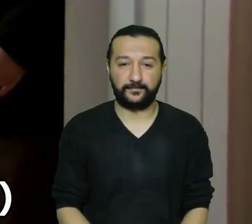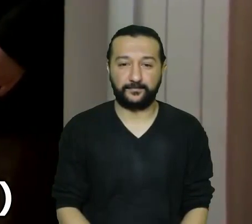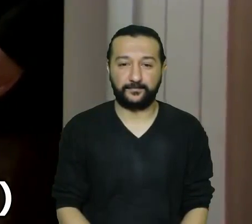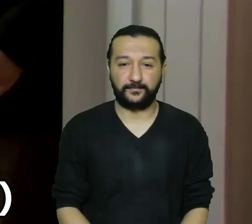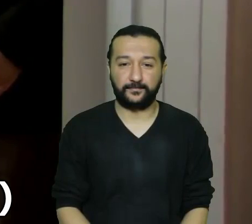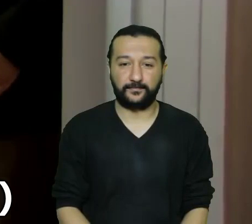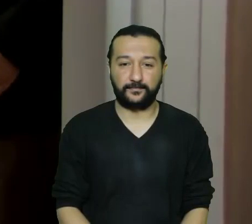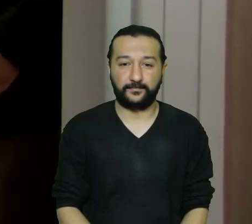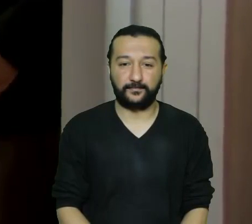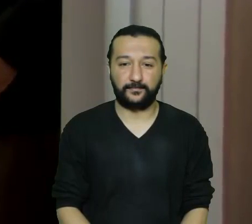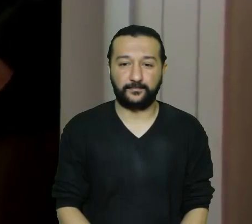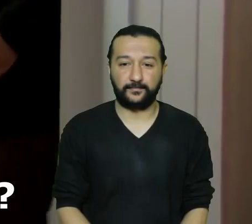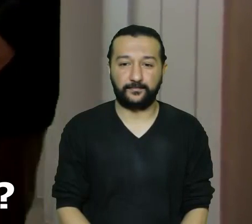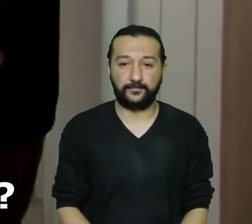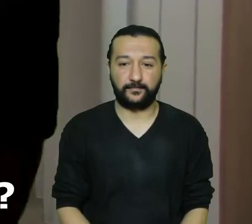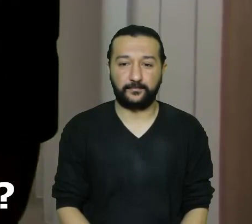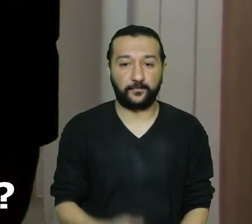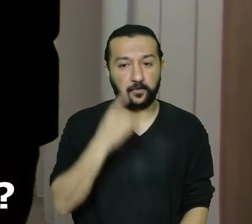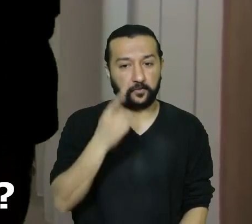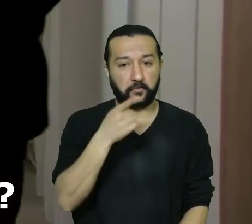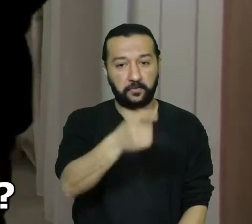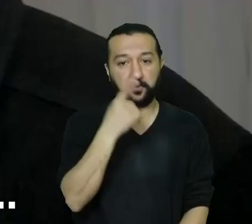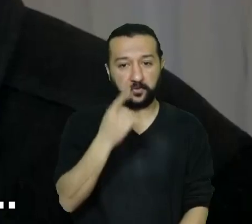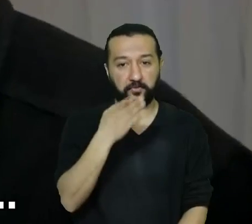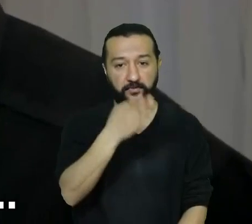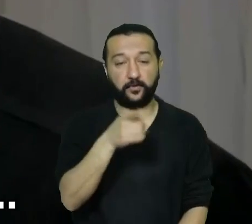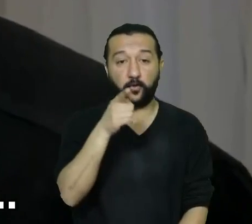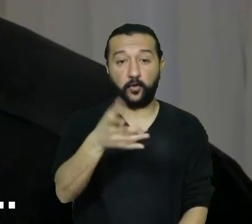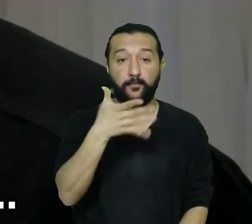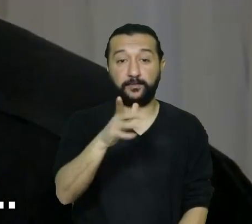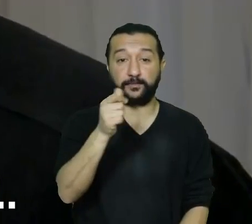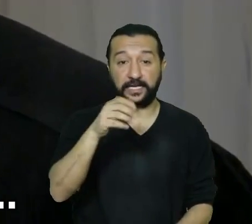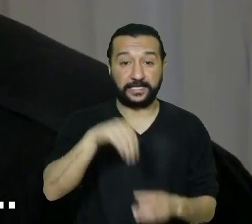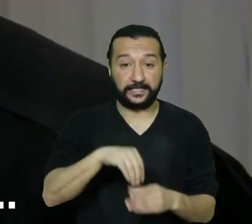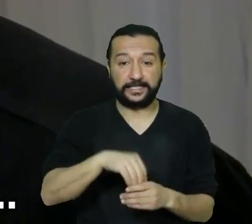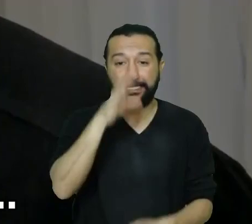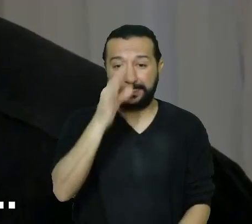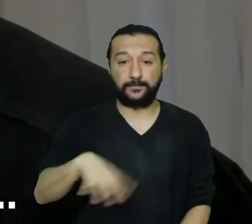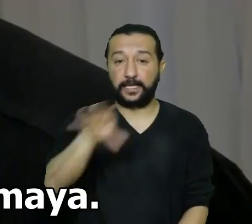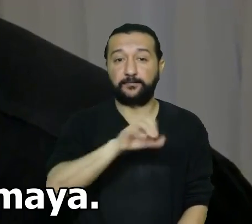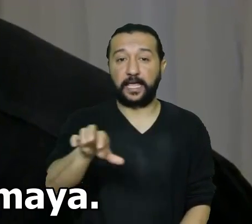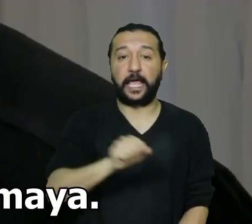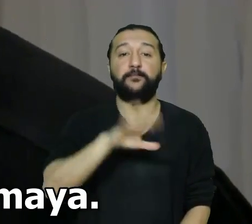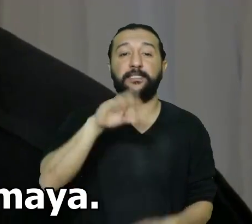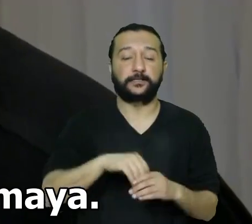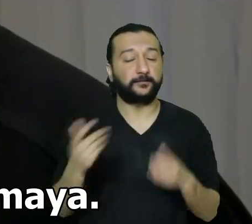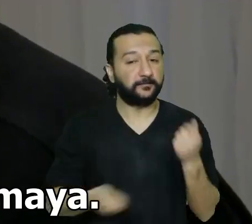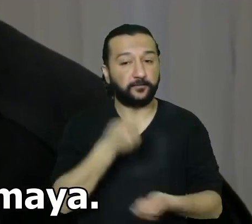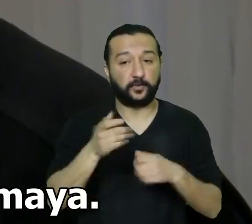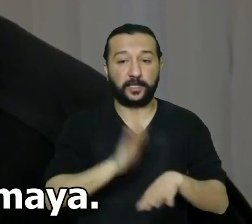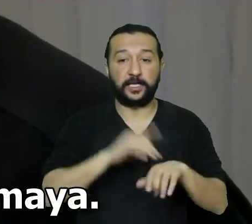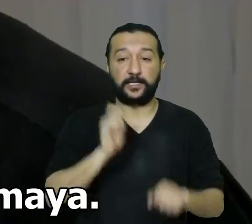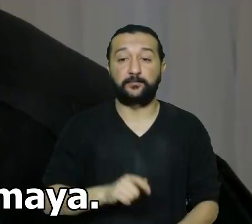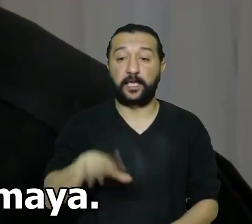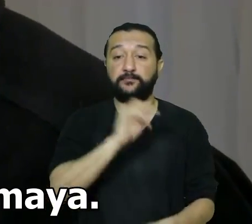Saçlarını elleriyle savurup gözlerini kısarak yürüdü. Görüyorsun değil mi abla? O 5000 liralık ödülü kimsecikleri almazsın diye nasıl telaşlanıyor?